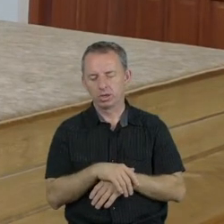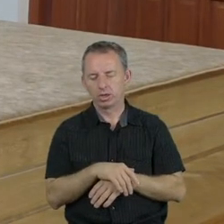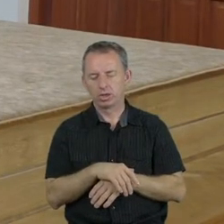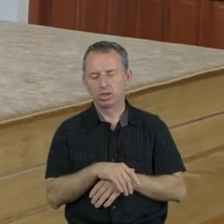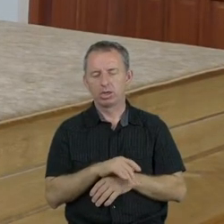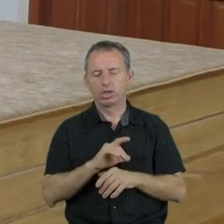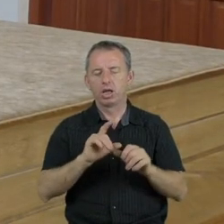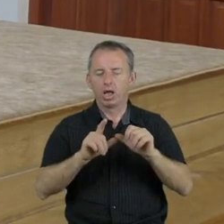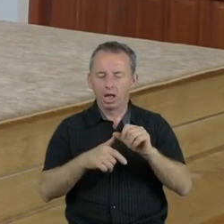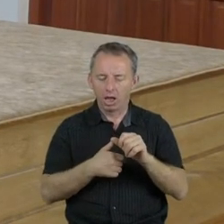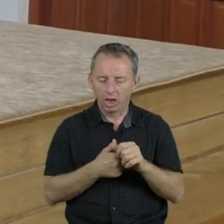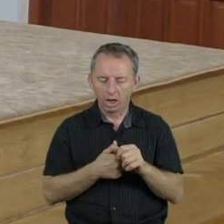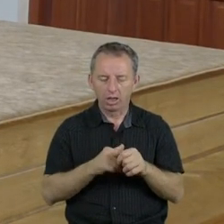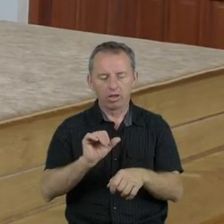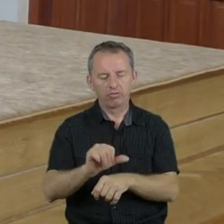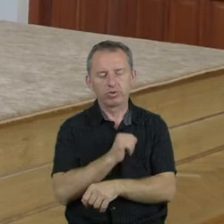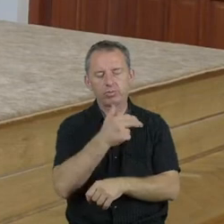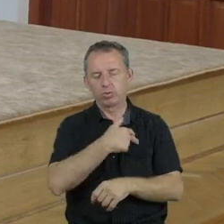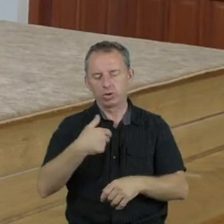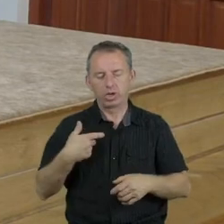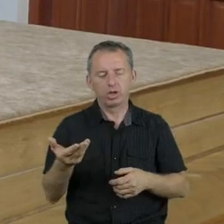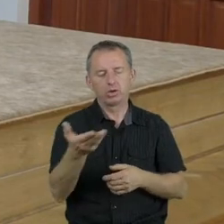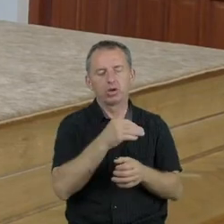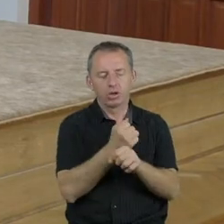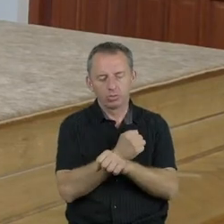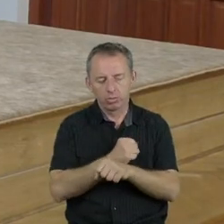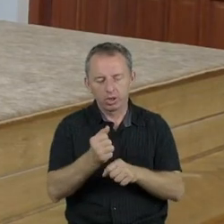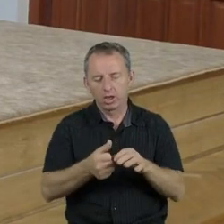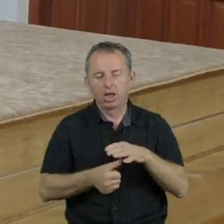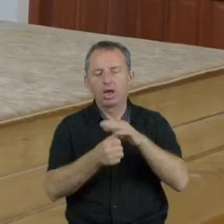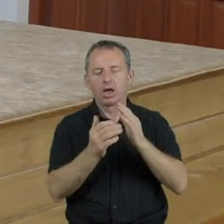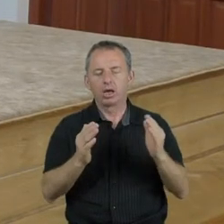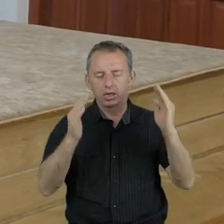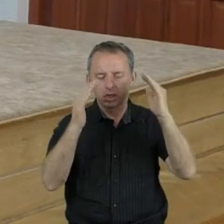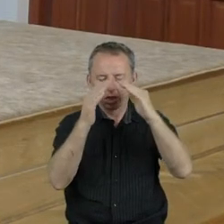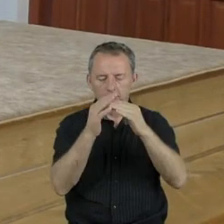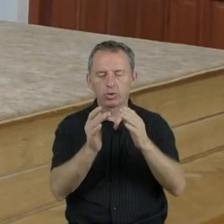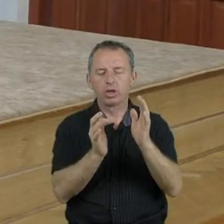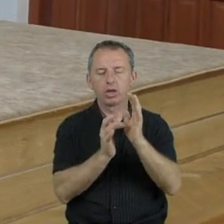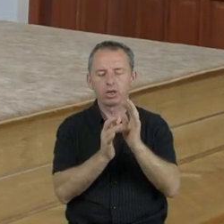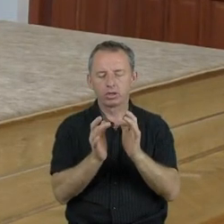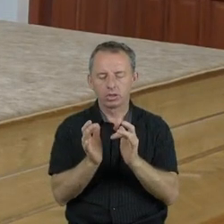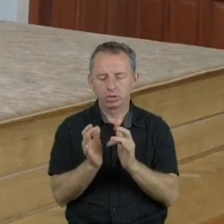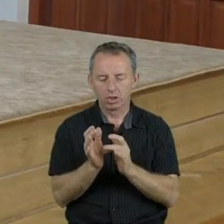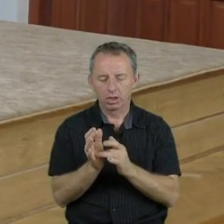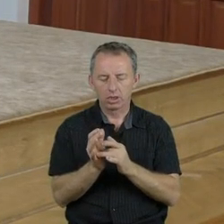Ale w imieniu naszego Zbawiciela, naszego arcykapłana Jezusa Chrystusa,